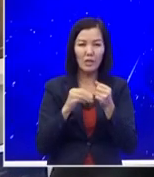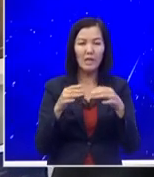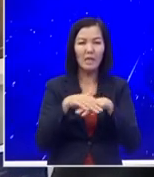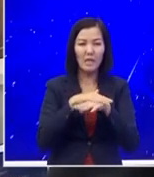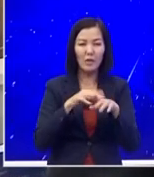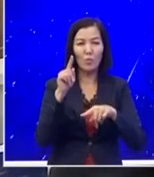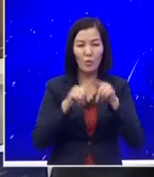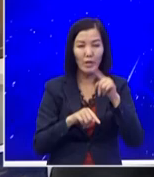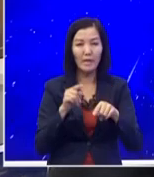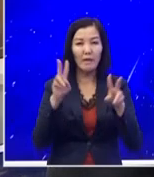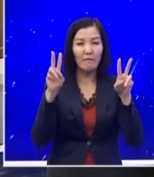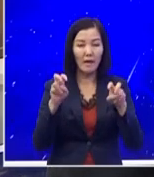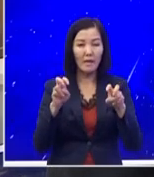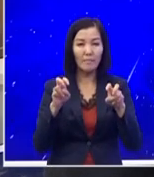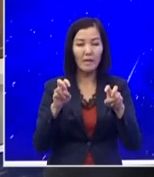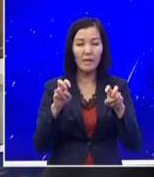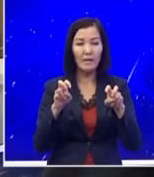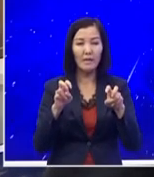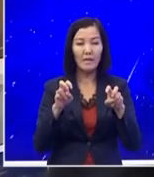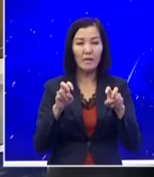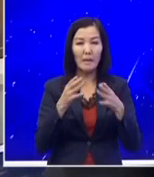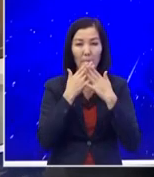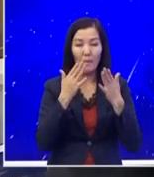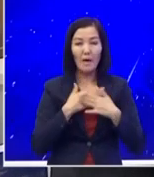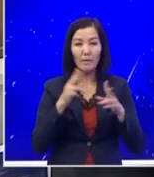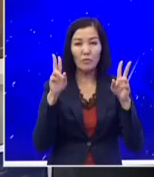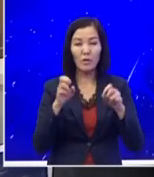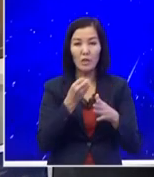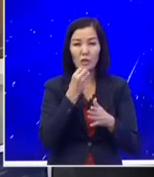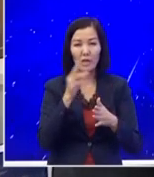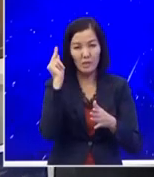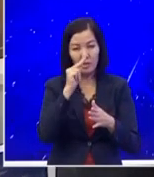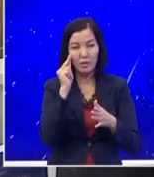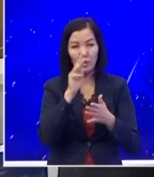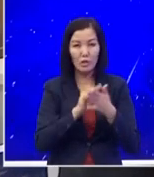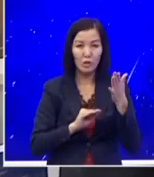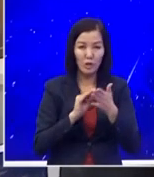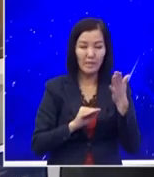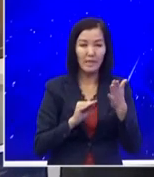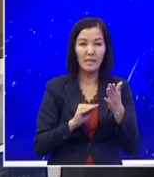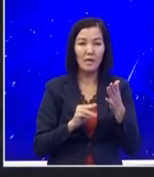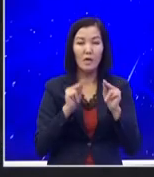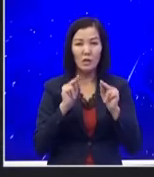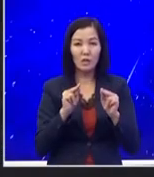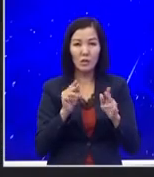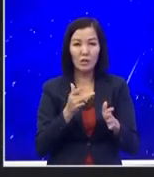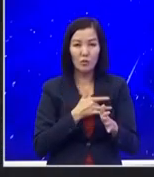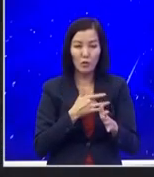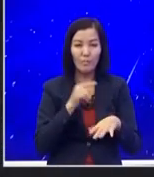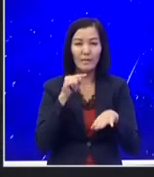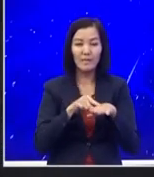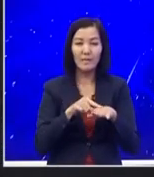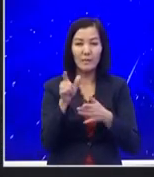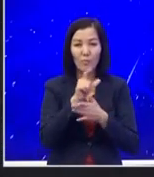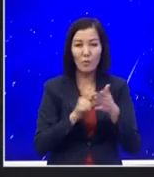отан туралы тақырыптар, және мына махаббат жайлы тақырыптарды жақсы меңзейді. Өзінің шын жүрегінің шыққан дүниелері халықтың жүрегіне жетіп